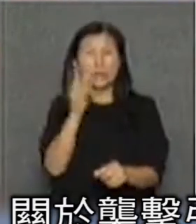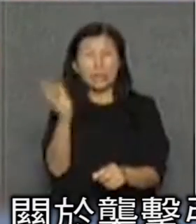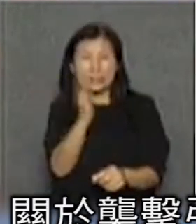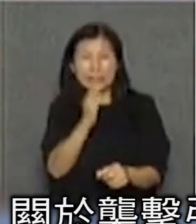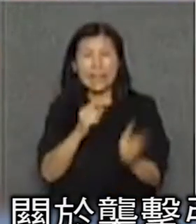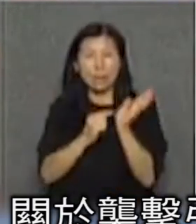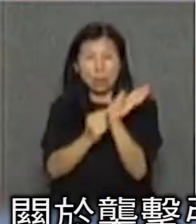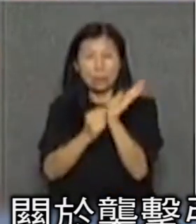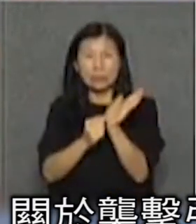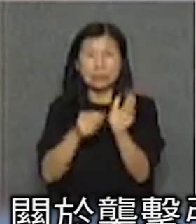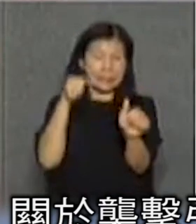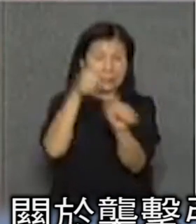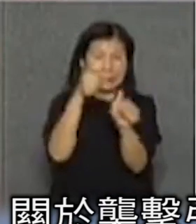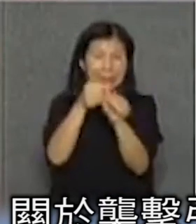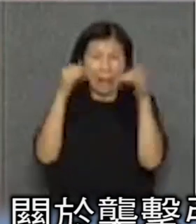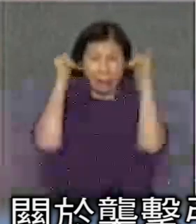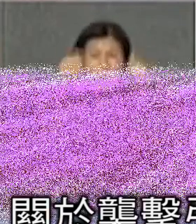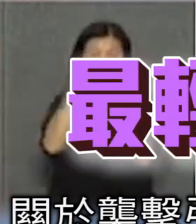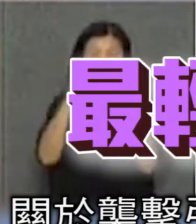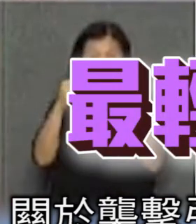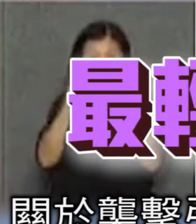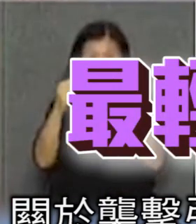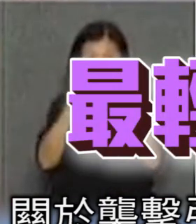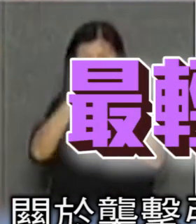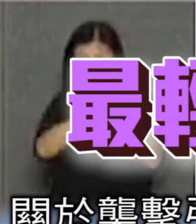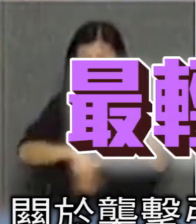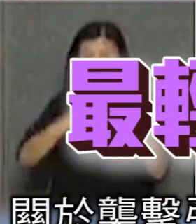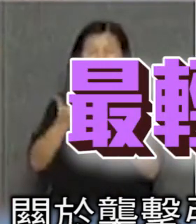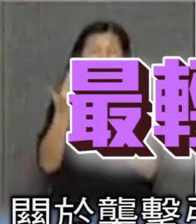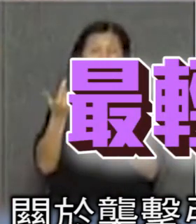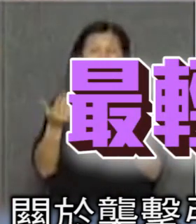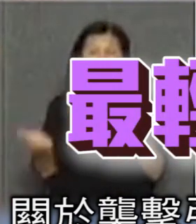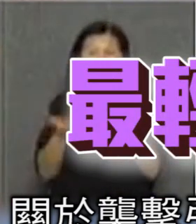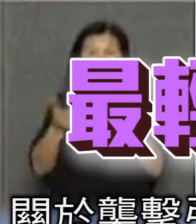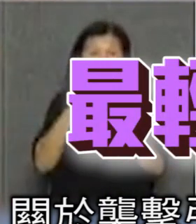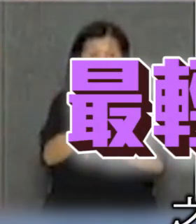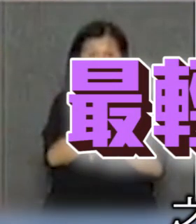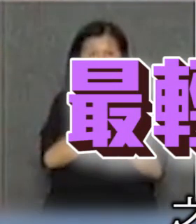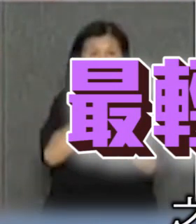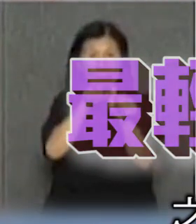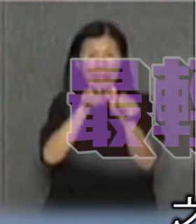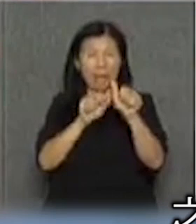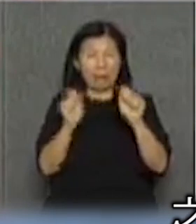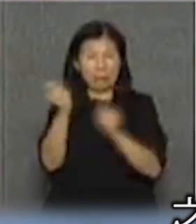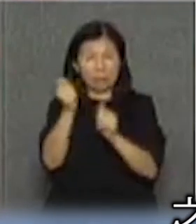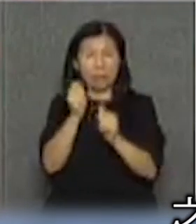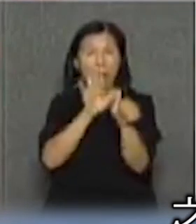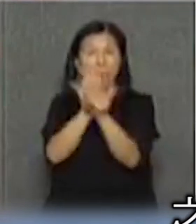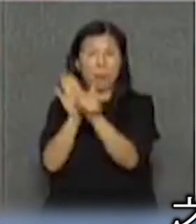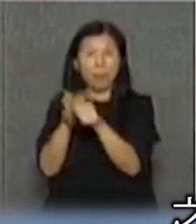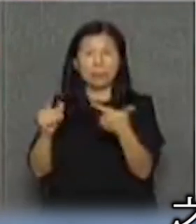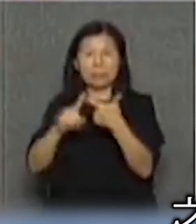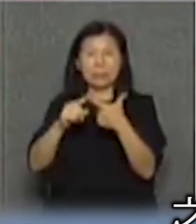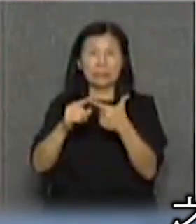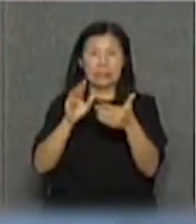于袭击引致人身伤害，最轻嘅系社会服务令，之后可以去到判两